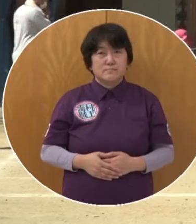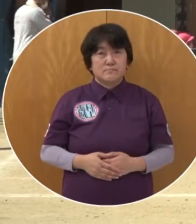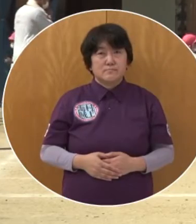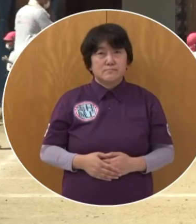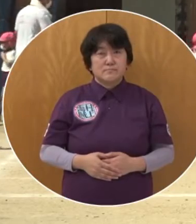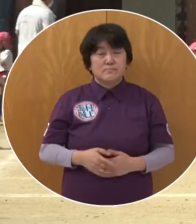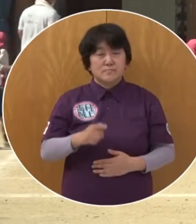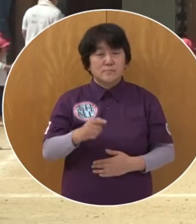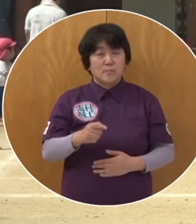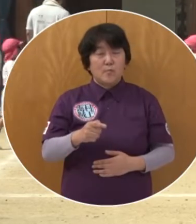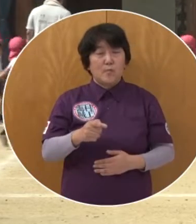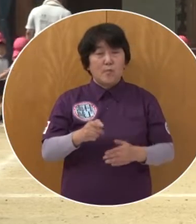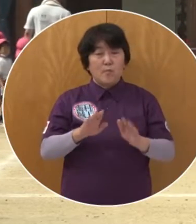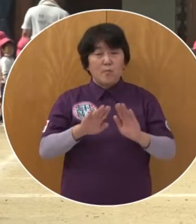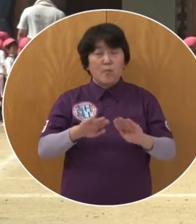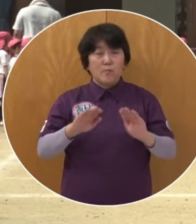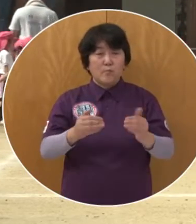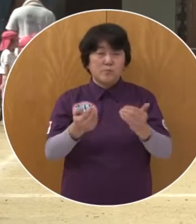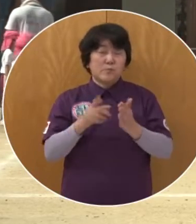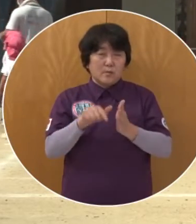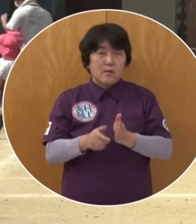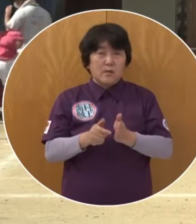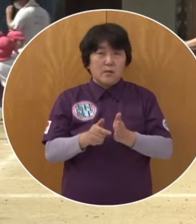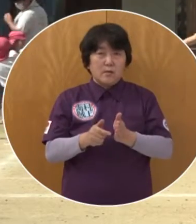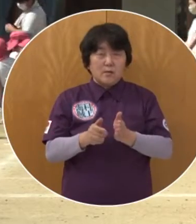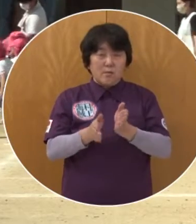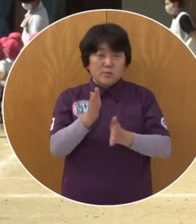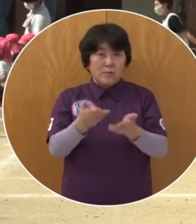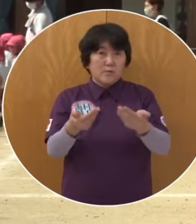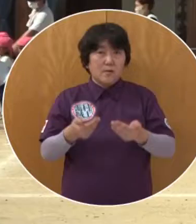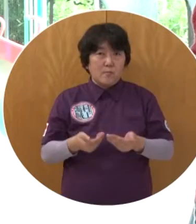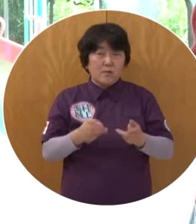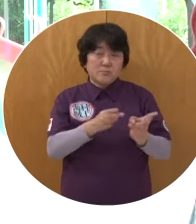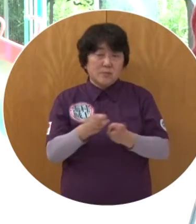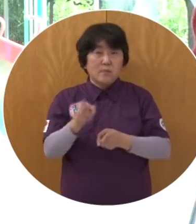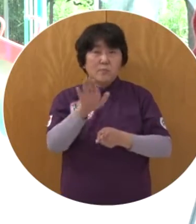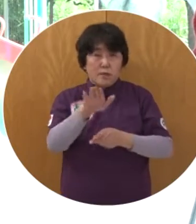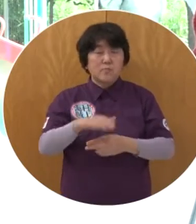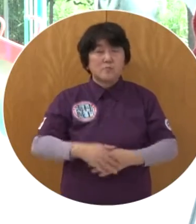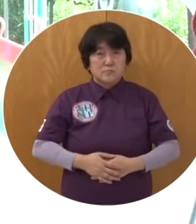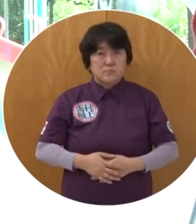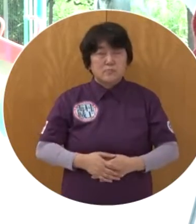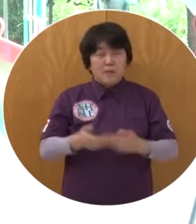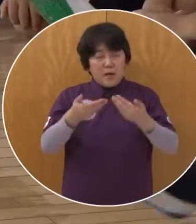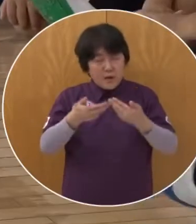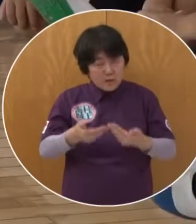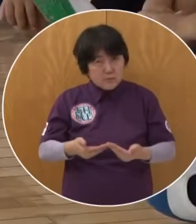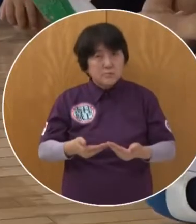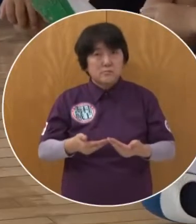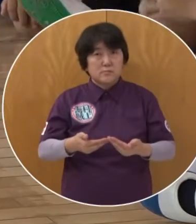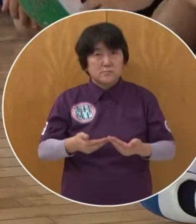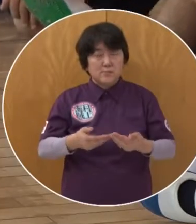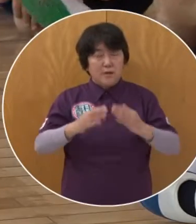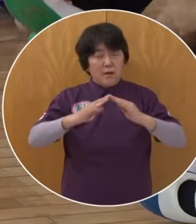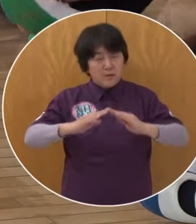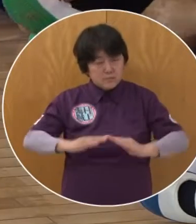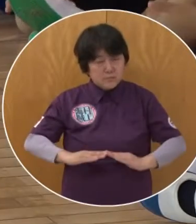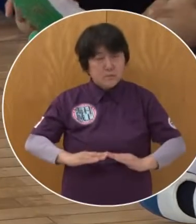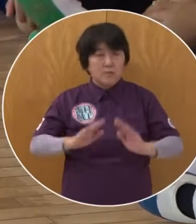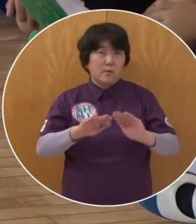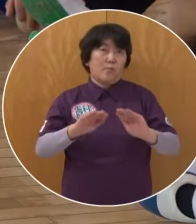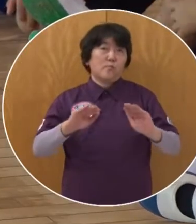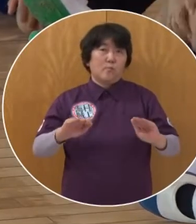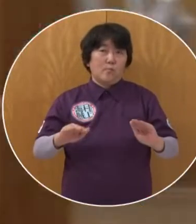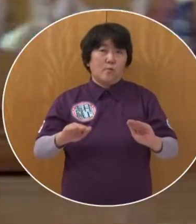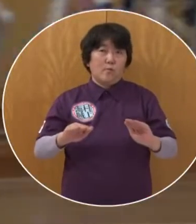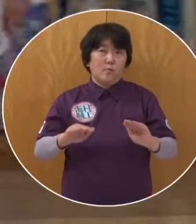一時預かり制度というものが今治市にはございます。一番は安心して安全でお子